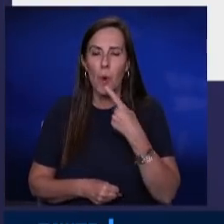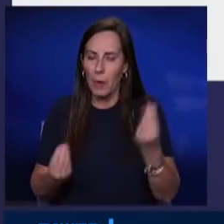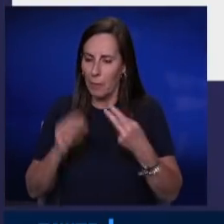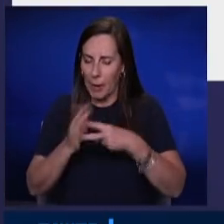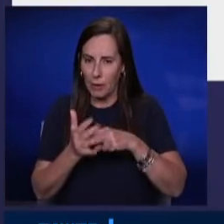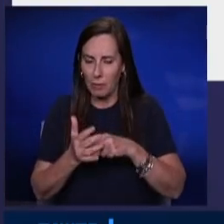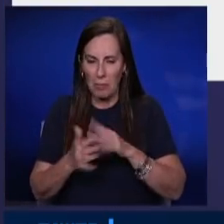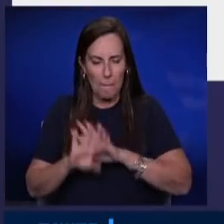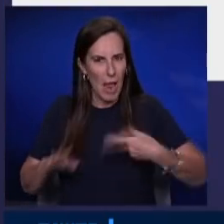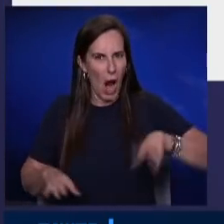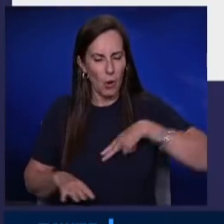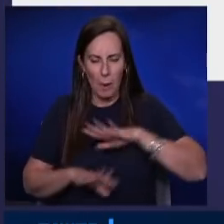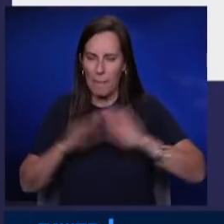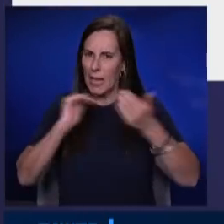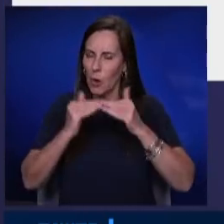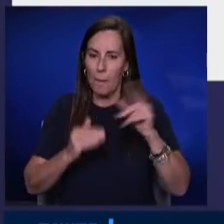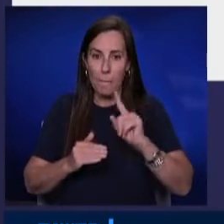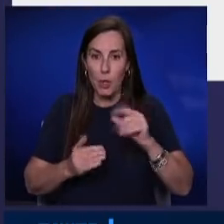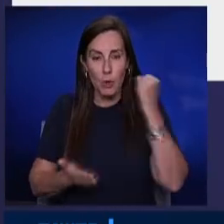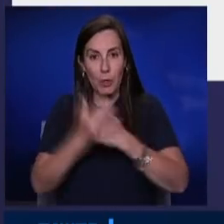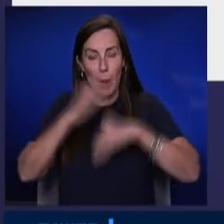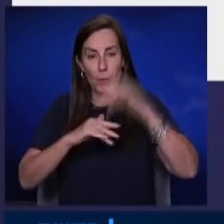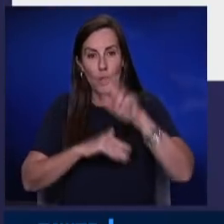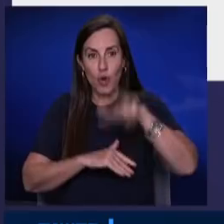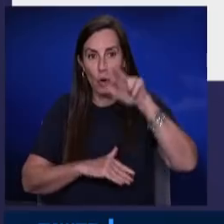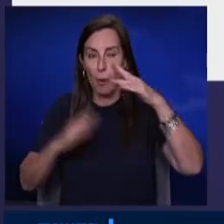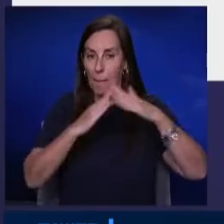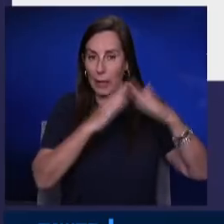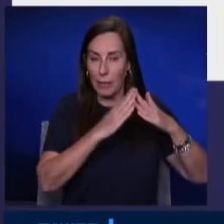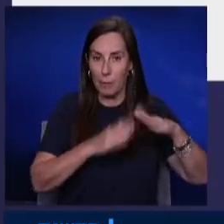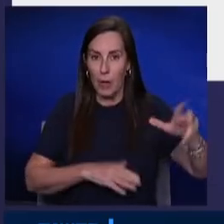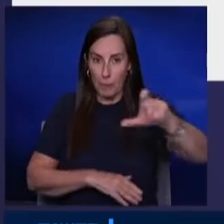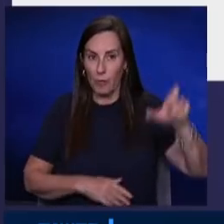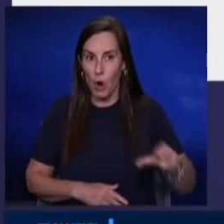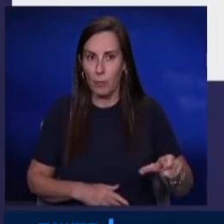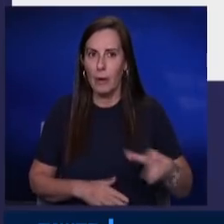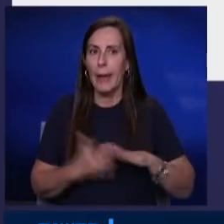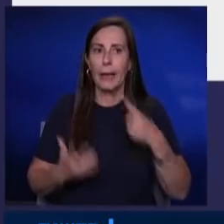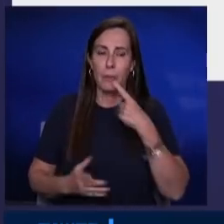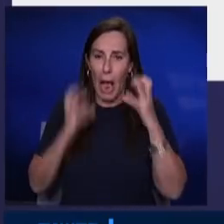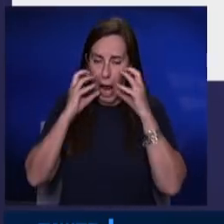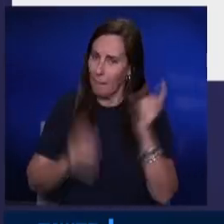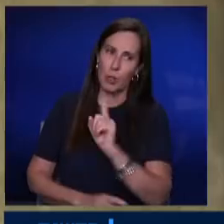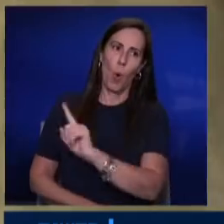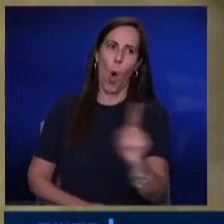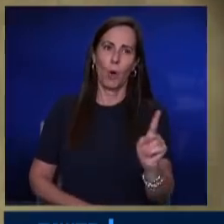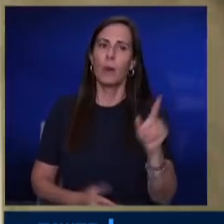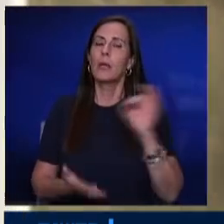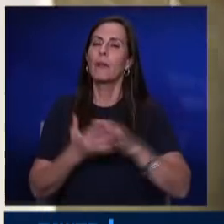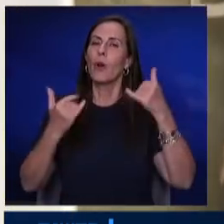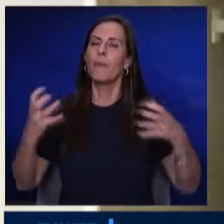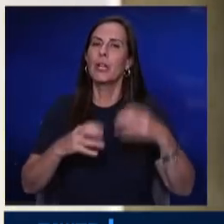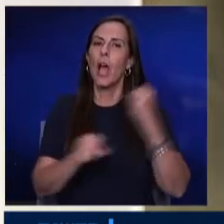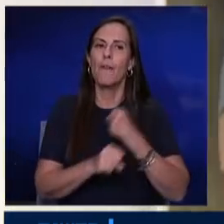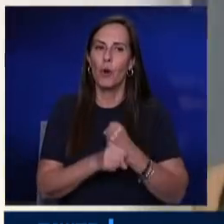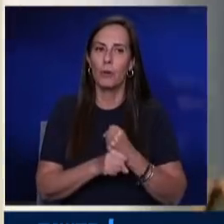בלי תאום, ומי שמאשר בנייה של 3,000 יחידות דיור ביוש, איך נאמר, רבין הוא לא, כך כתבו היום בעבודה, אחרי האמירות